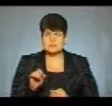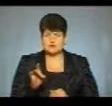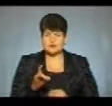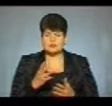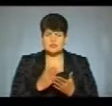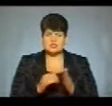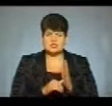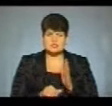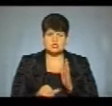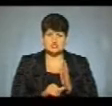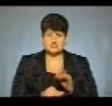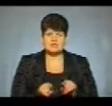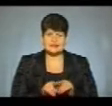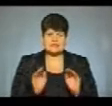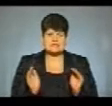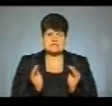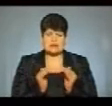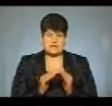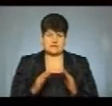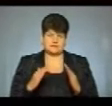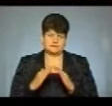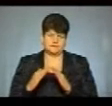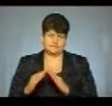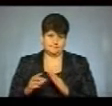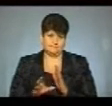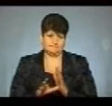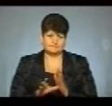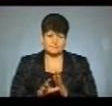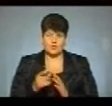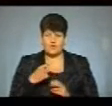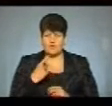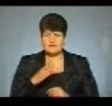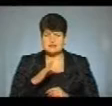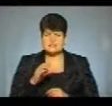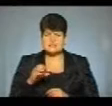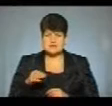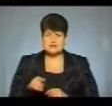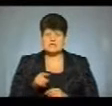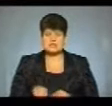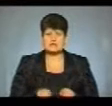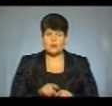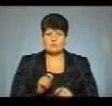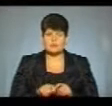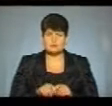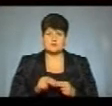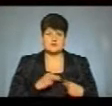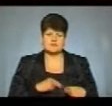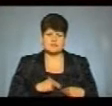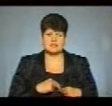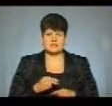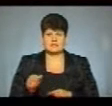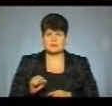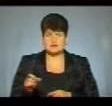є 66 таких закритих трансформаторних підстанцій, каже Василь Стецишин. Їх також перевірятимуть працівники Теребовлянського